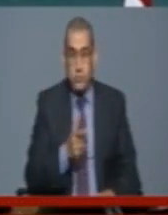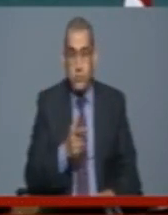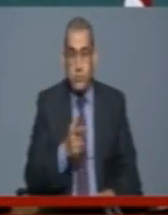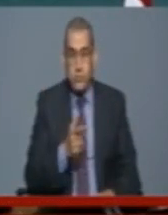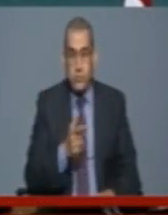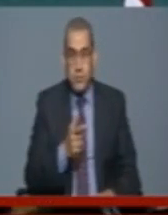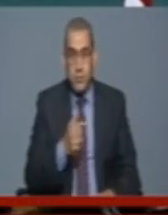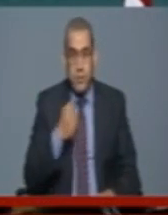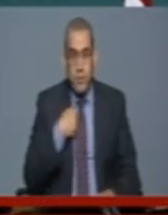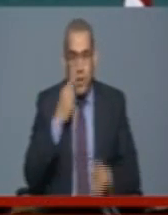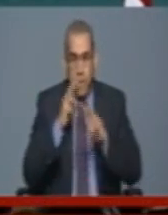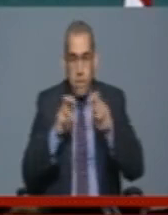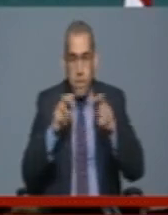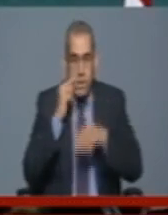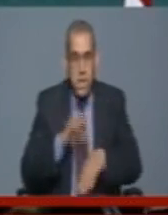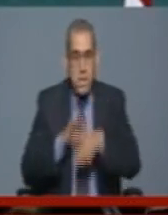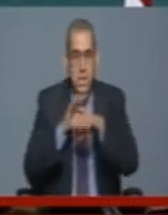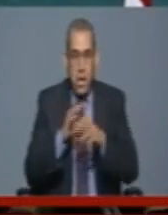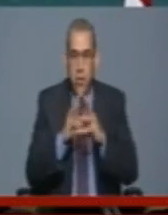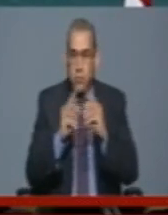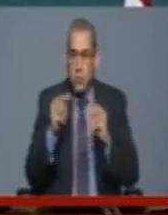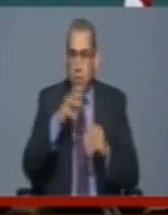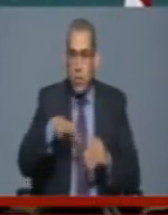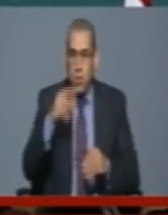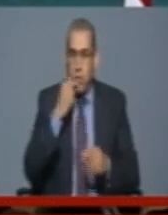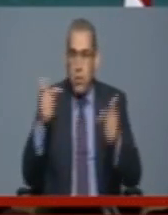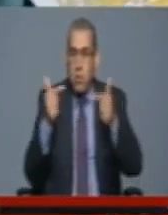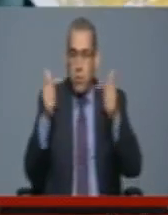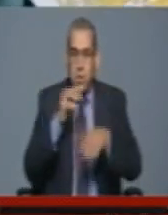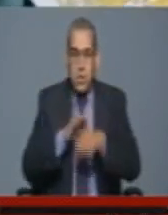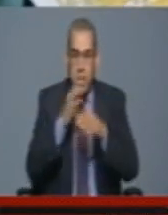نبحث عن الإنسانية المفقودة بين أطلال صراعات صفرية